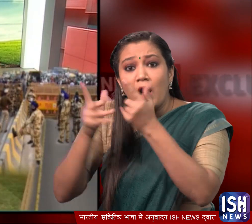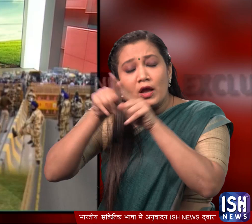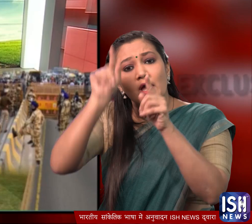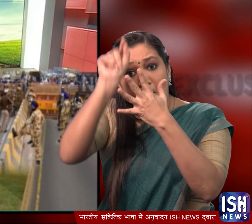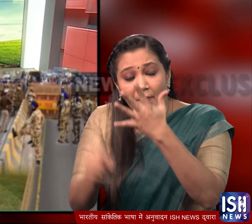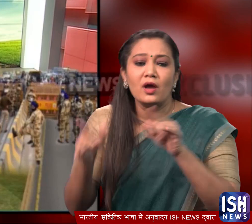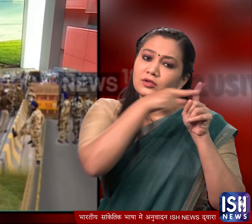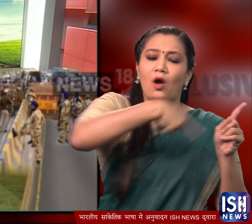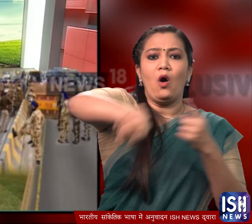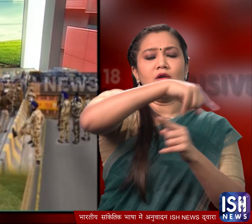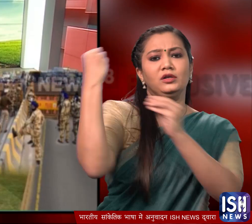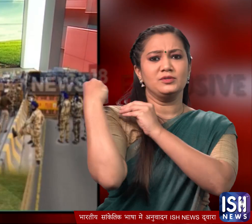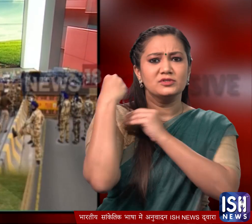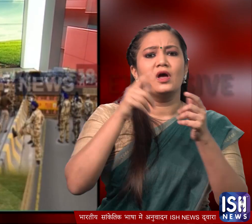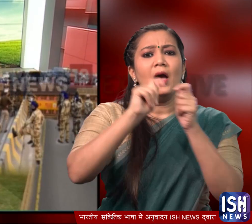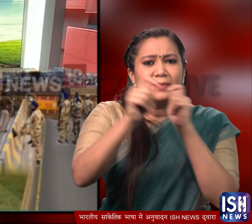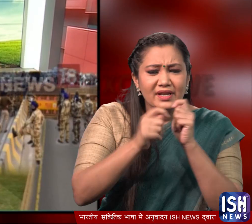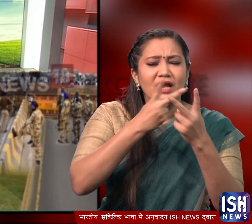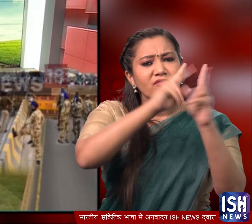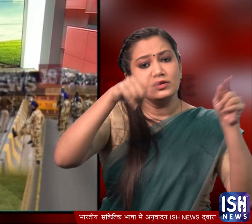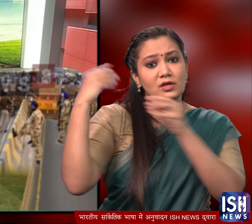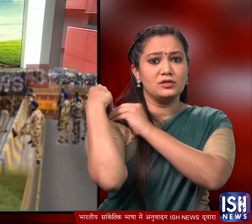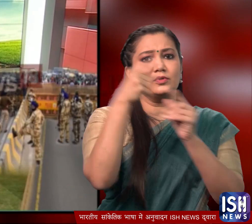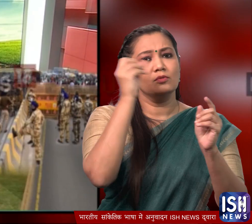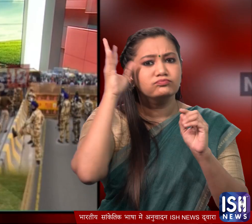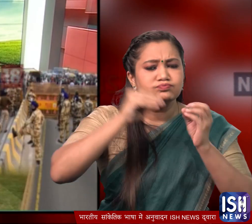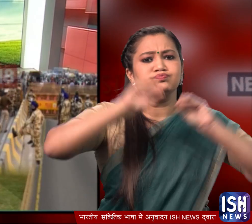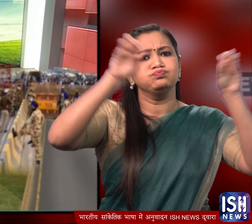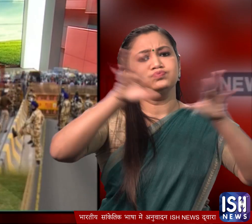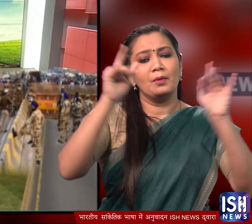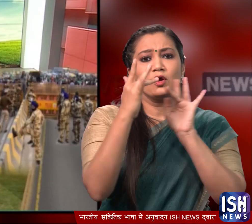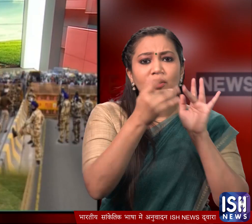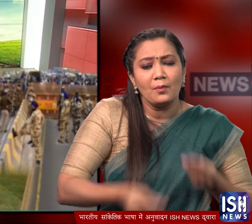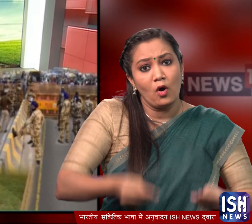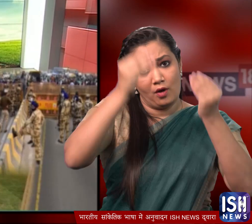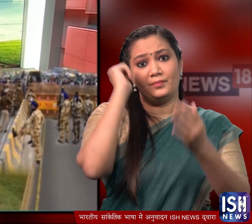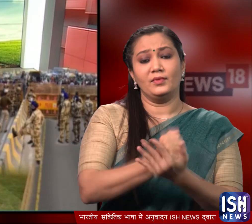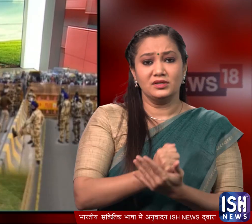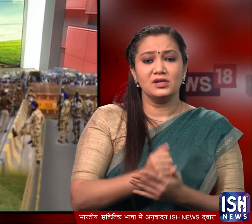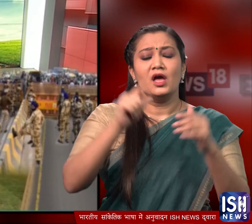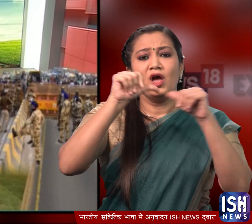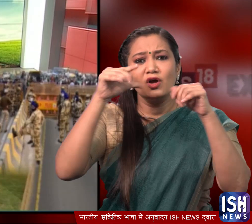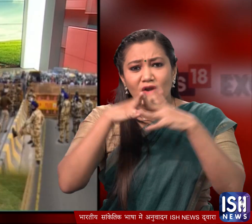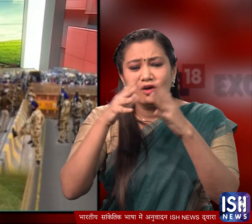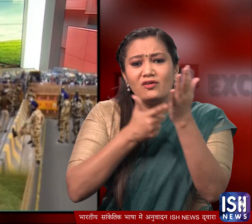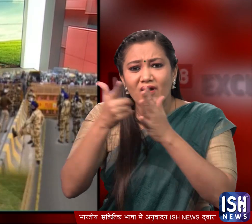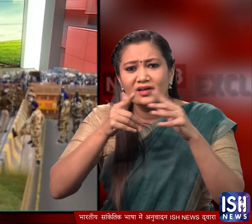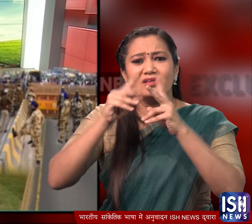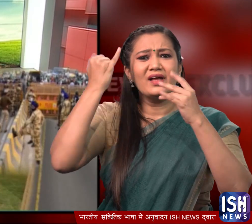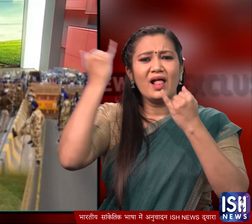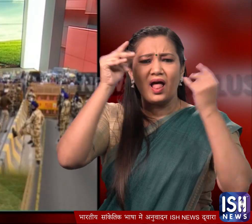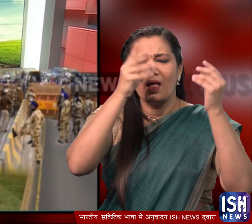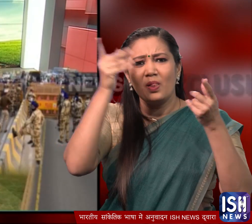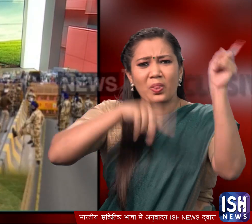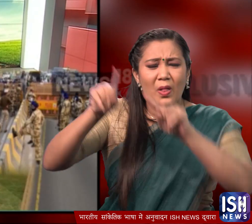बताएंगे और इसके साथ ही सभी देशों के मीडिया में अधिकारियों को संपर्क बढ़ाने का भी निर्देश दिया गया, जिससे वो किसान आंदोलन पर फैलाए